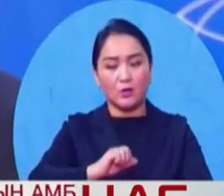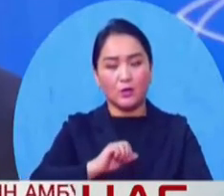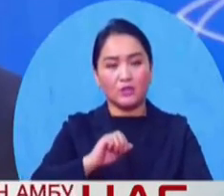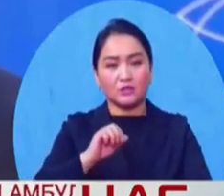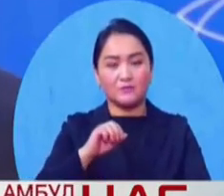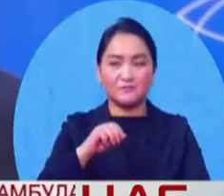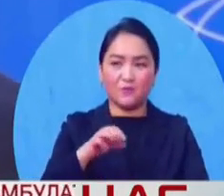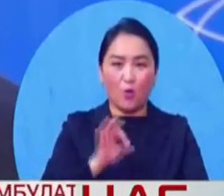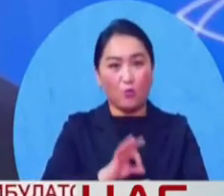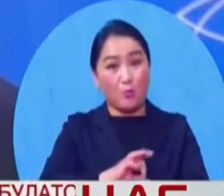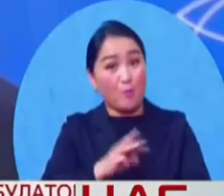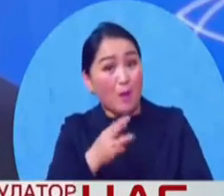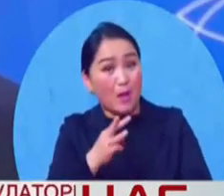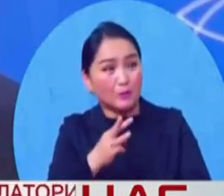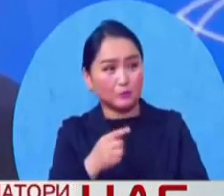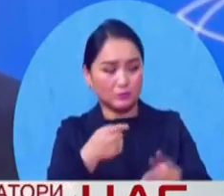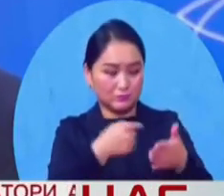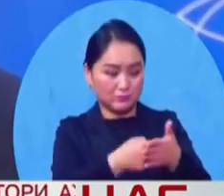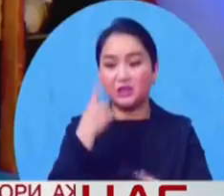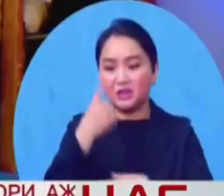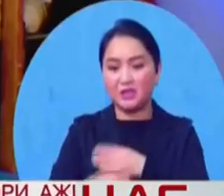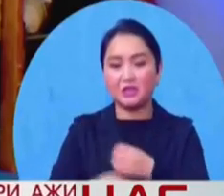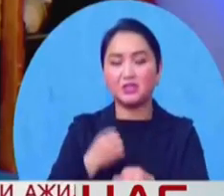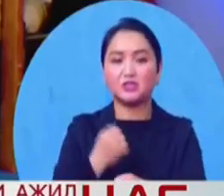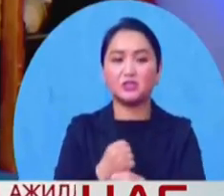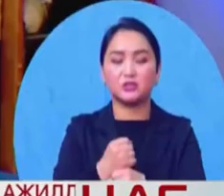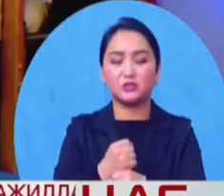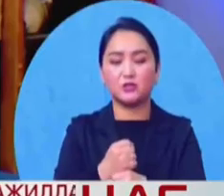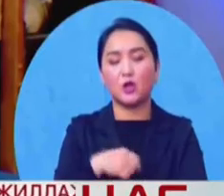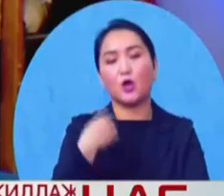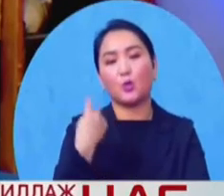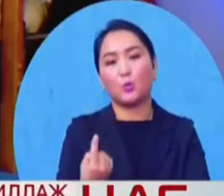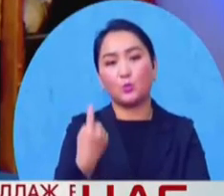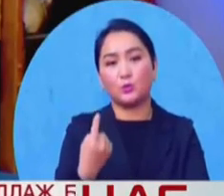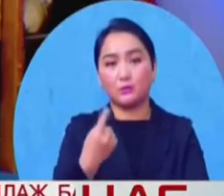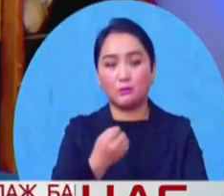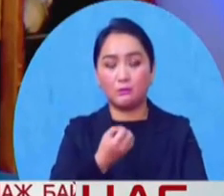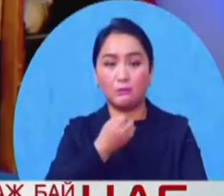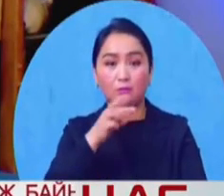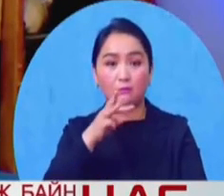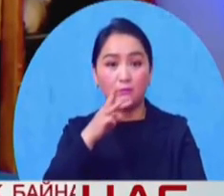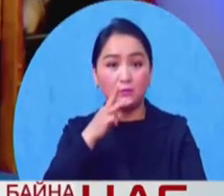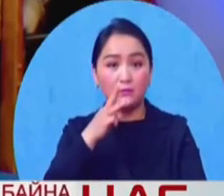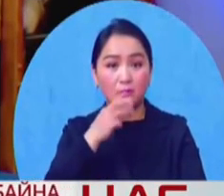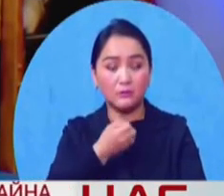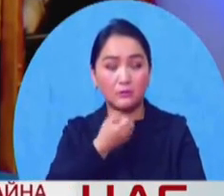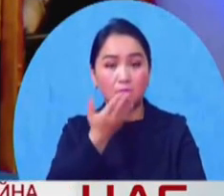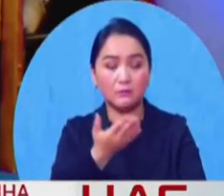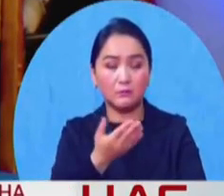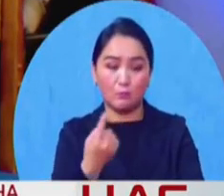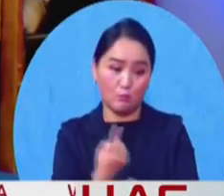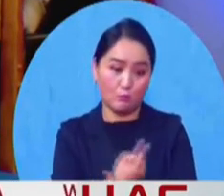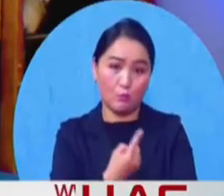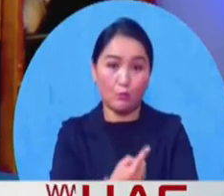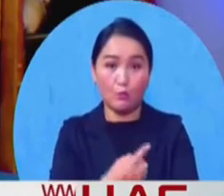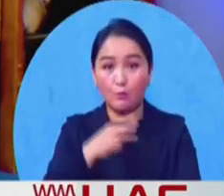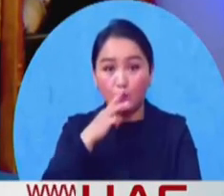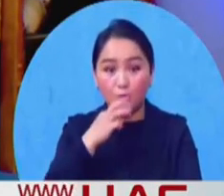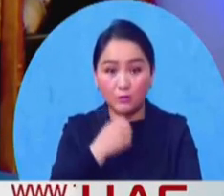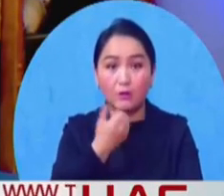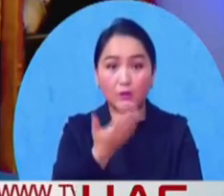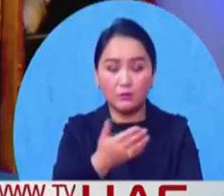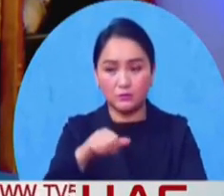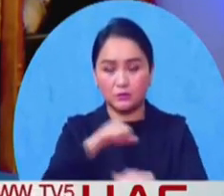салбарт зарцуулах хэрэгтэй хэллээ. За цар тахлын хуультай холбоотойгоор өмчийн хэлбэр харгалзахгүйгээр сургуулиудыг төлбөрийн дарамт учруулахгүй байх тухай